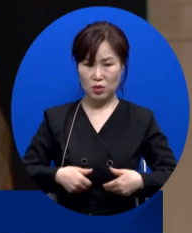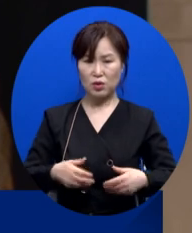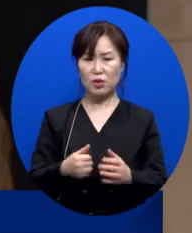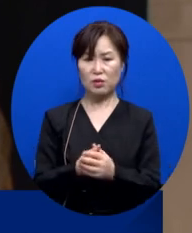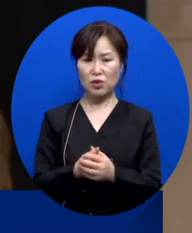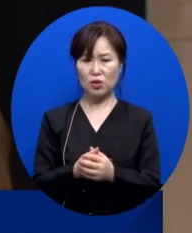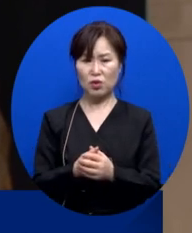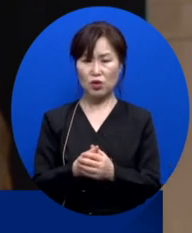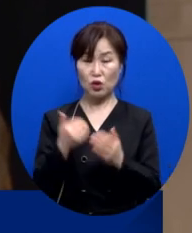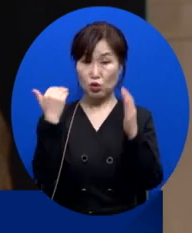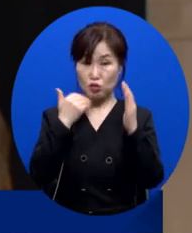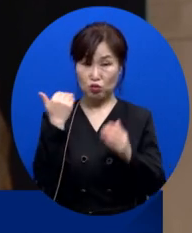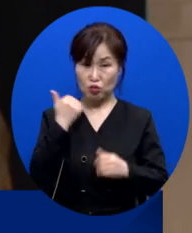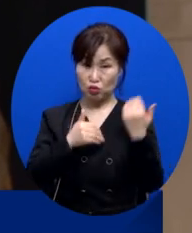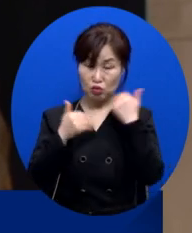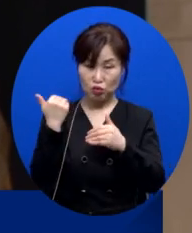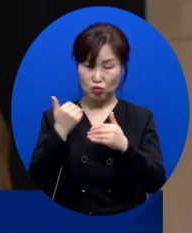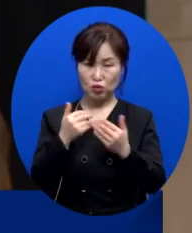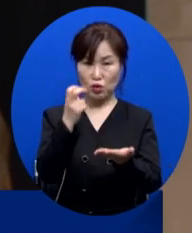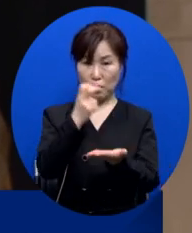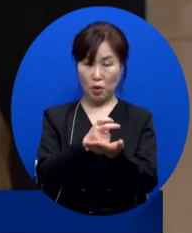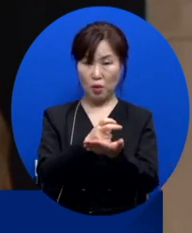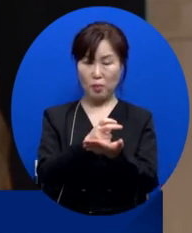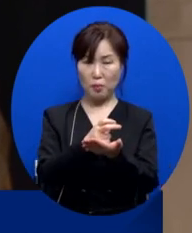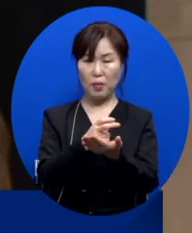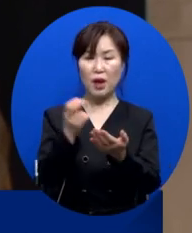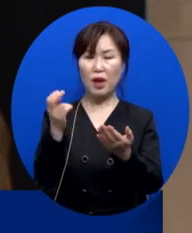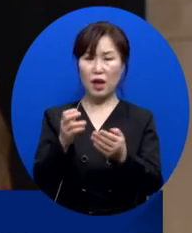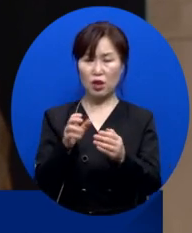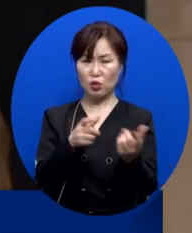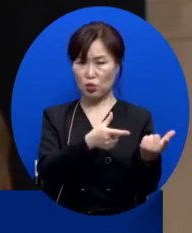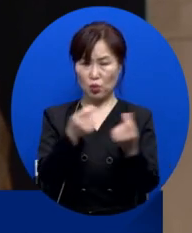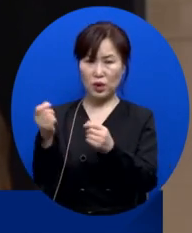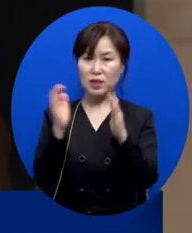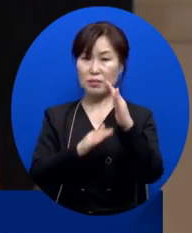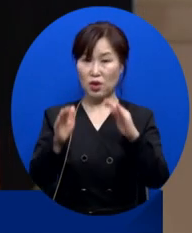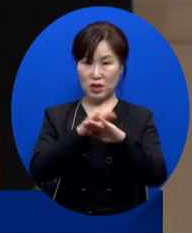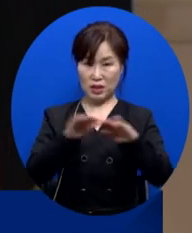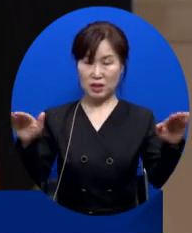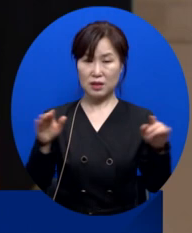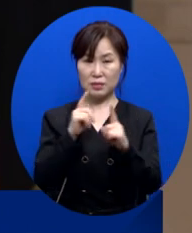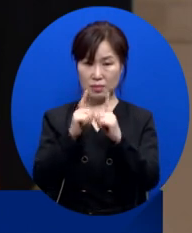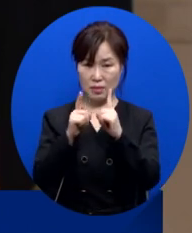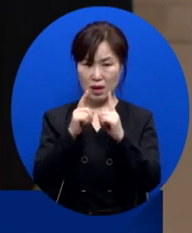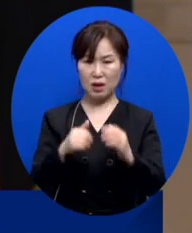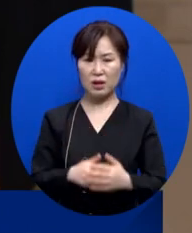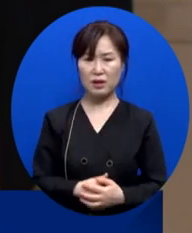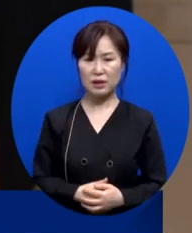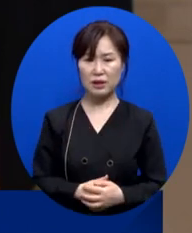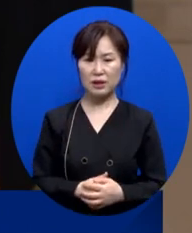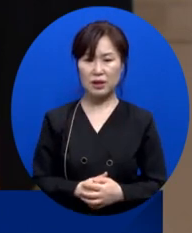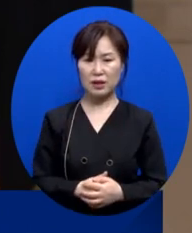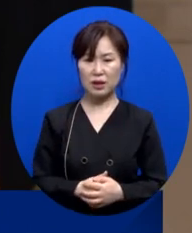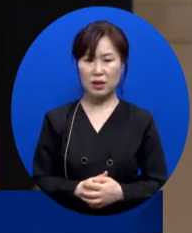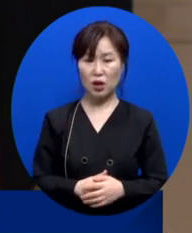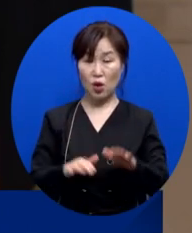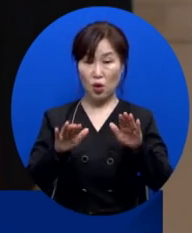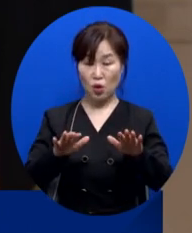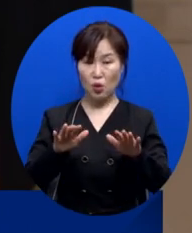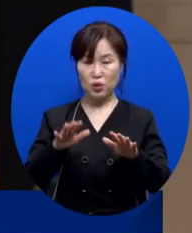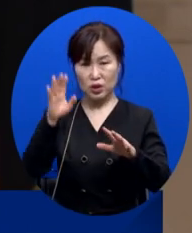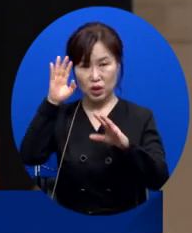him perform 워쉽 초월 찍었으나 나온 쉽이 바브 뭐